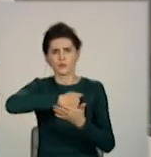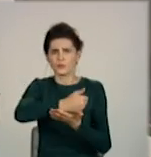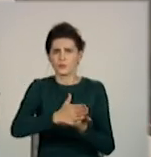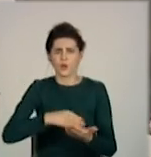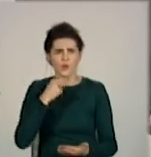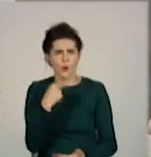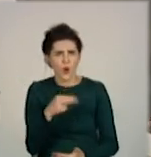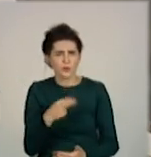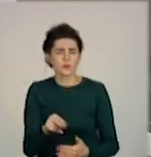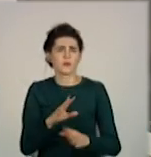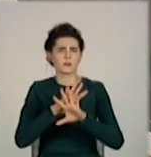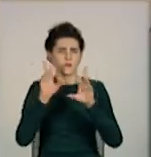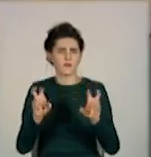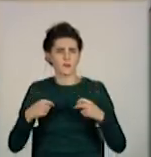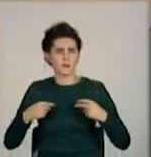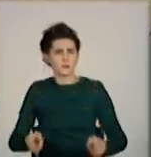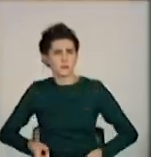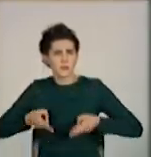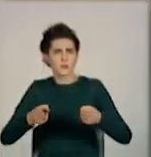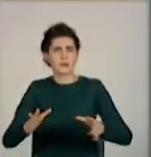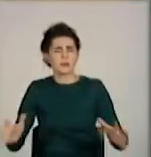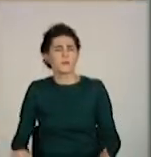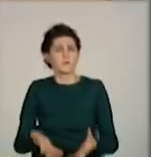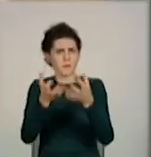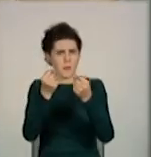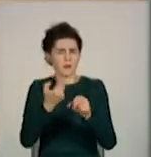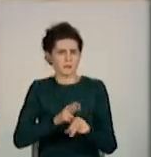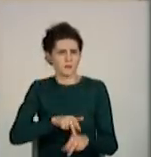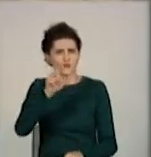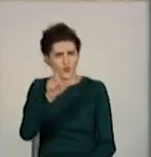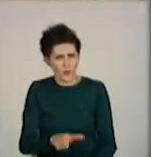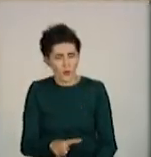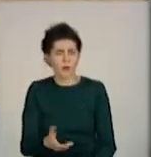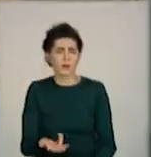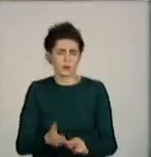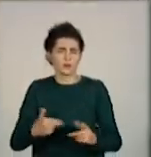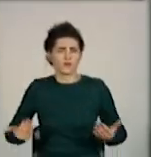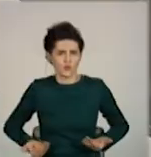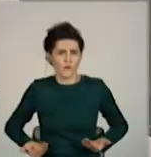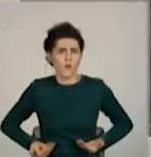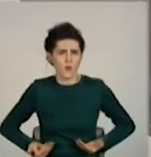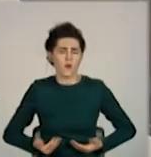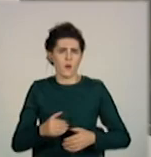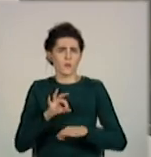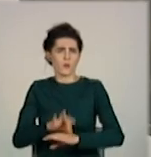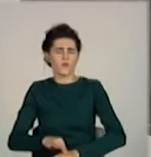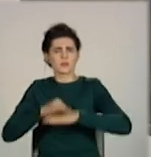кажучи, дозволила цього пацієнта стабілізувати і ще живого довести